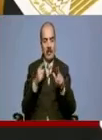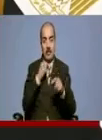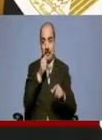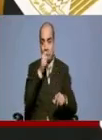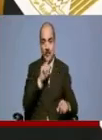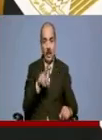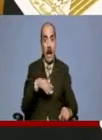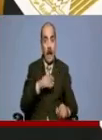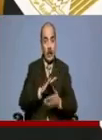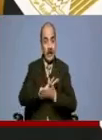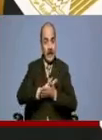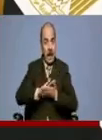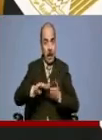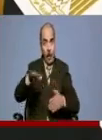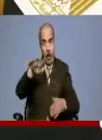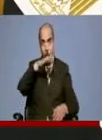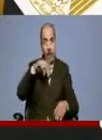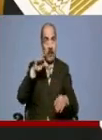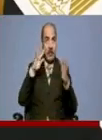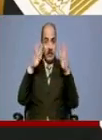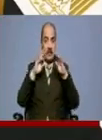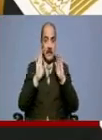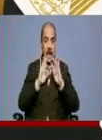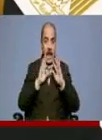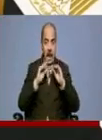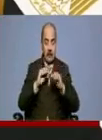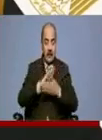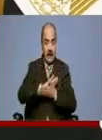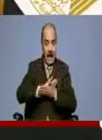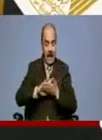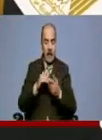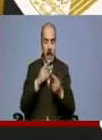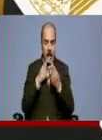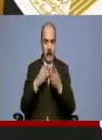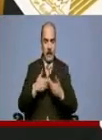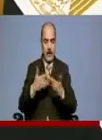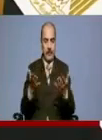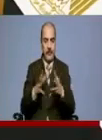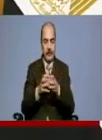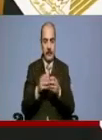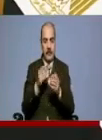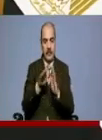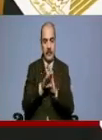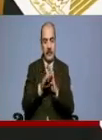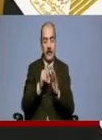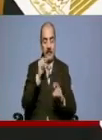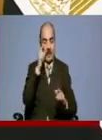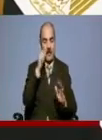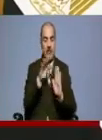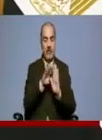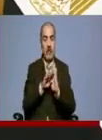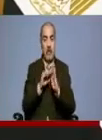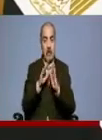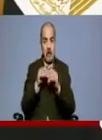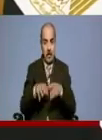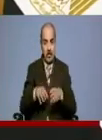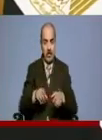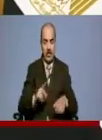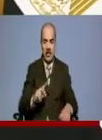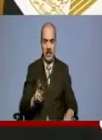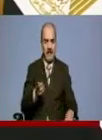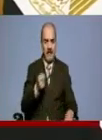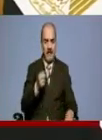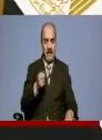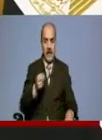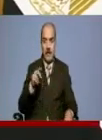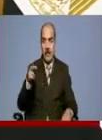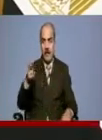كمان لكن هي عمليه بتدعم اللي هينفذ اللي هم عايزين ينفذوه طيب هل عمليه الانتقام اللي بتتم واللي رئيس الاسرائيلي نفسه